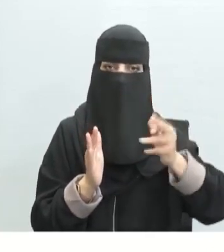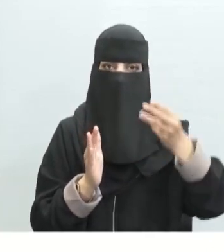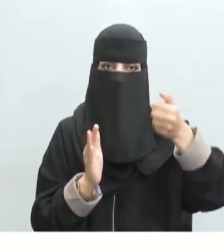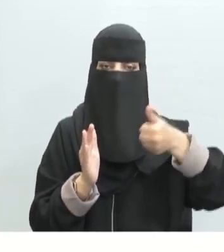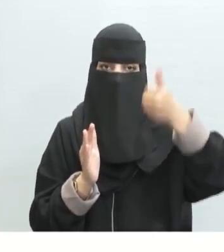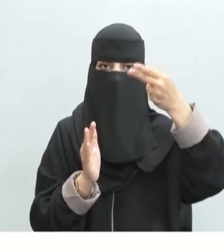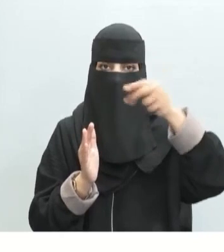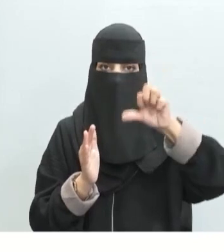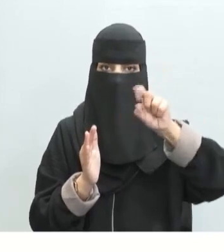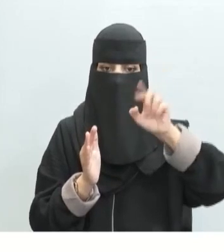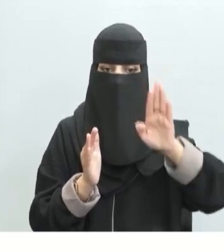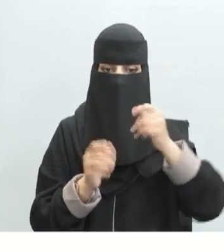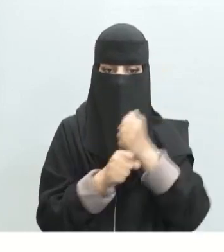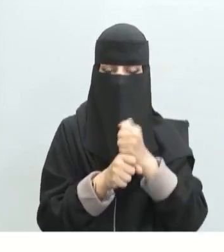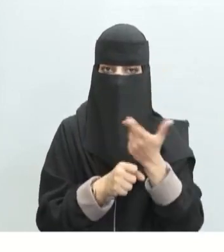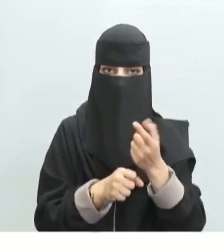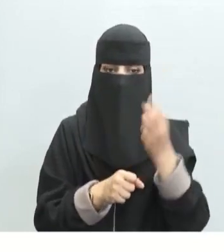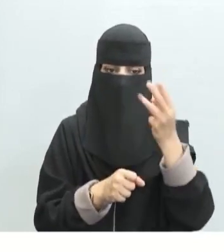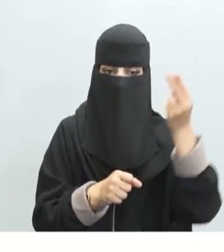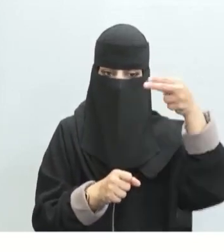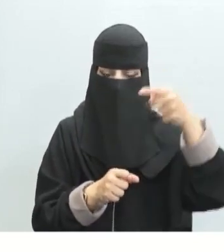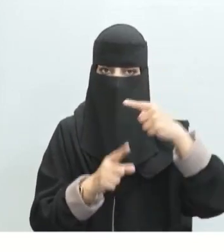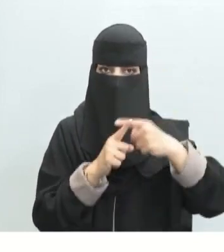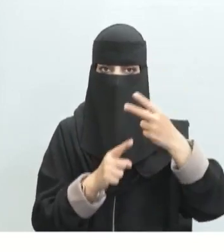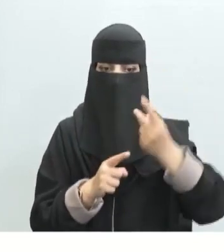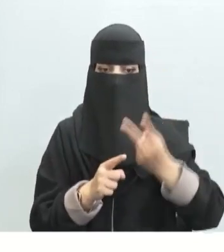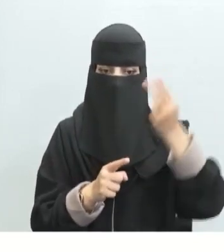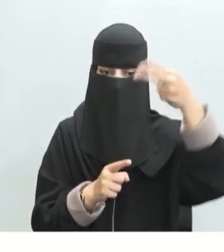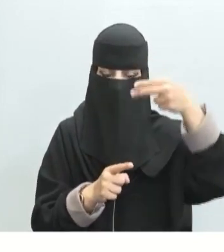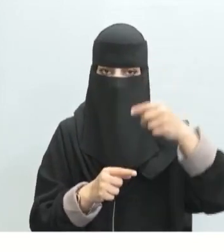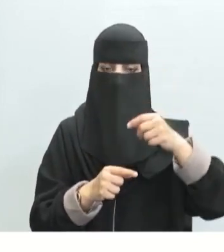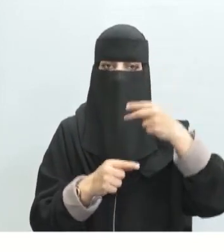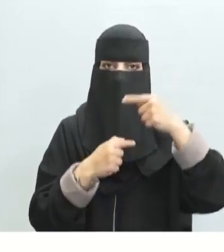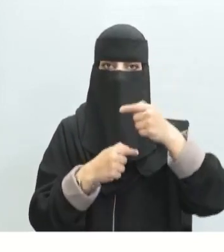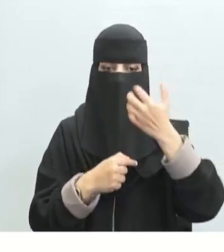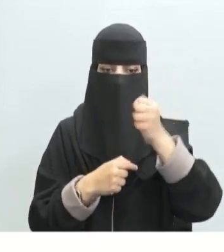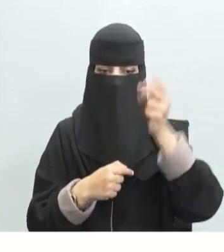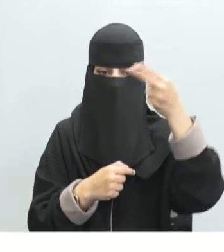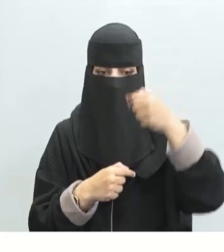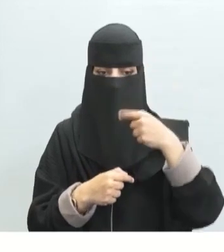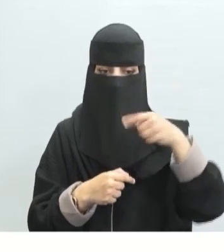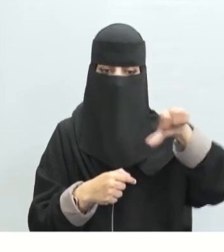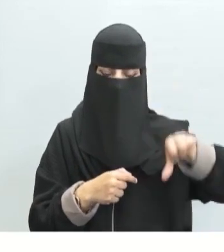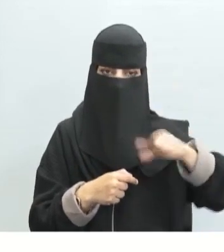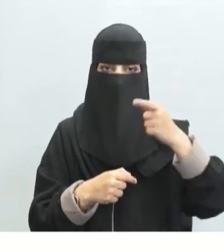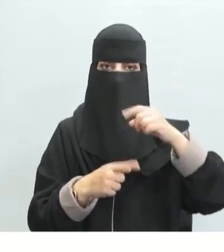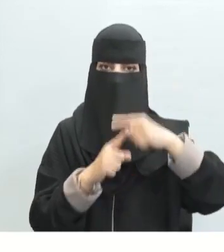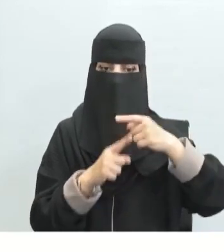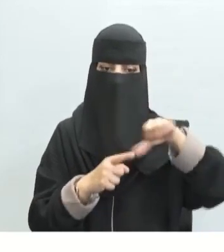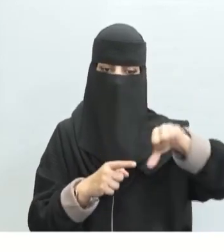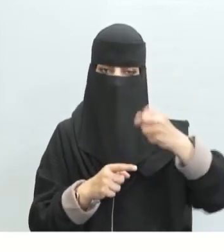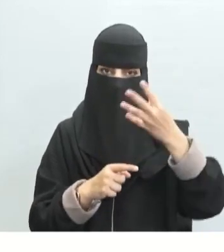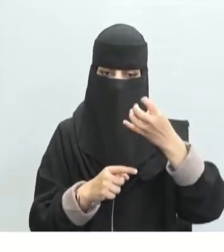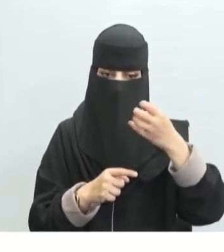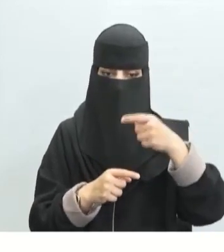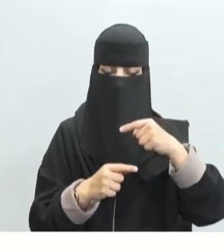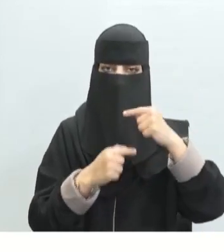تربيع تساوي اي تربيع 9 ا 49 تساوي اي تربيع هذه بتعطيني